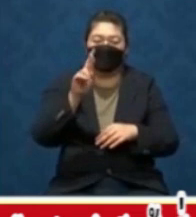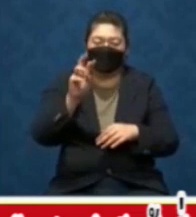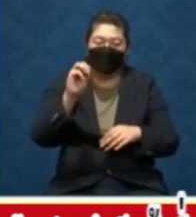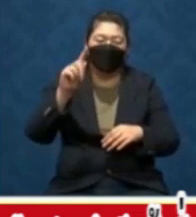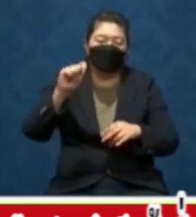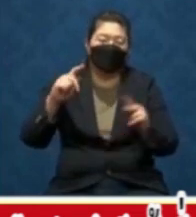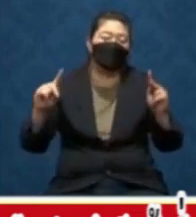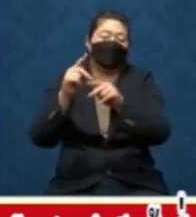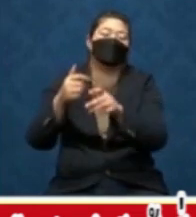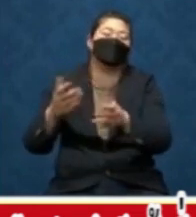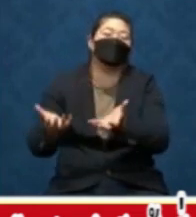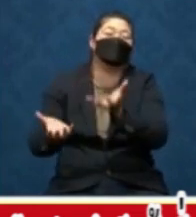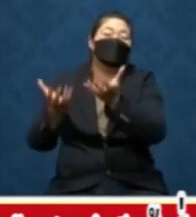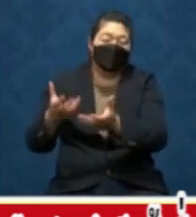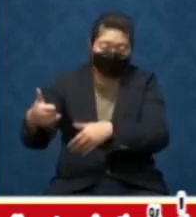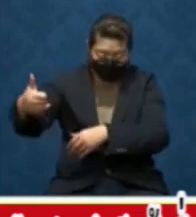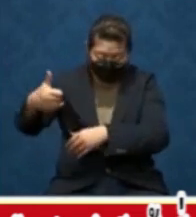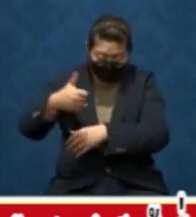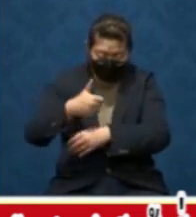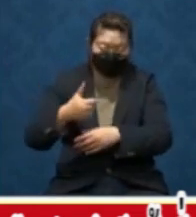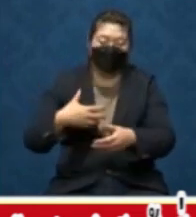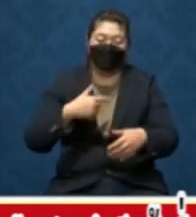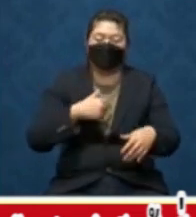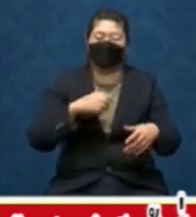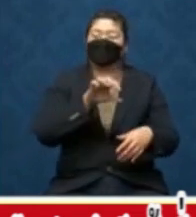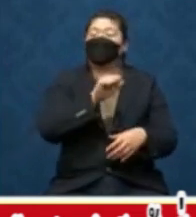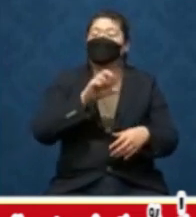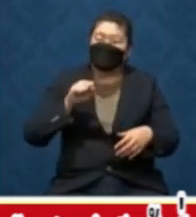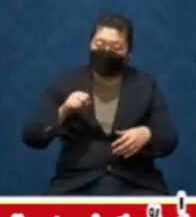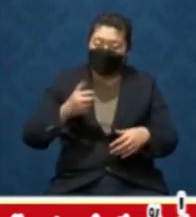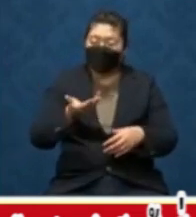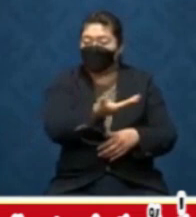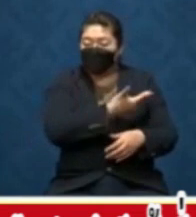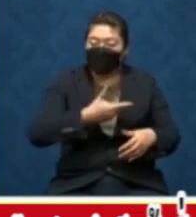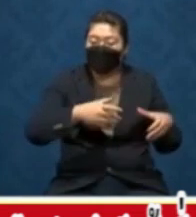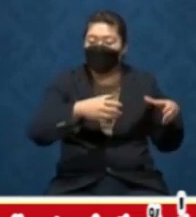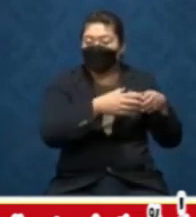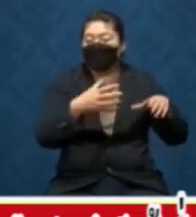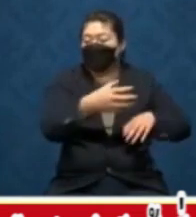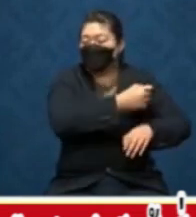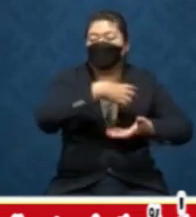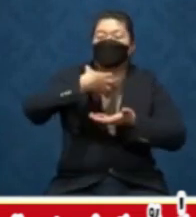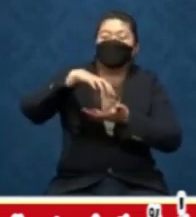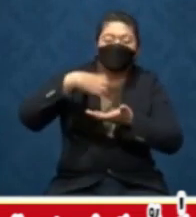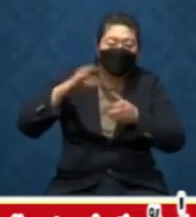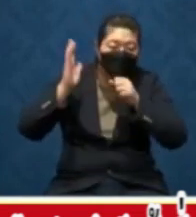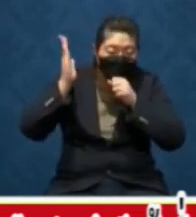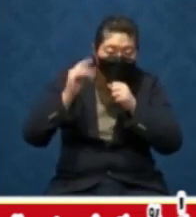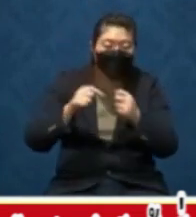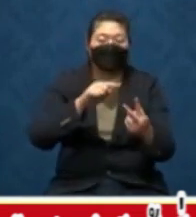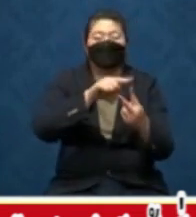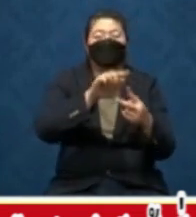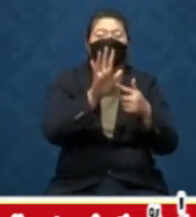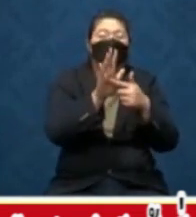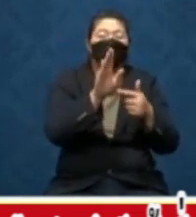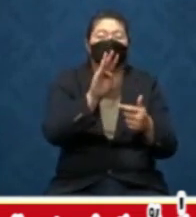สละเวลาเดินทางมานะคะรับฟังความเห็นต่างๆของจากสมาชิกทุกพรรคการเมืองนะคะจากกรณีของน้องแบมแล้ว